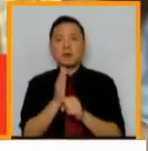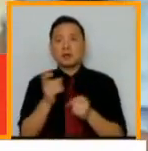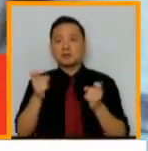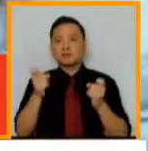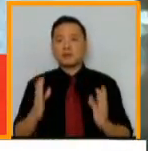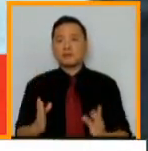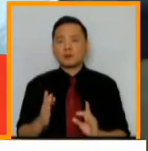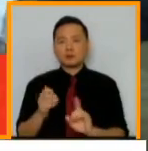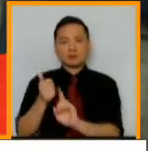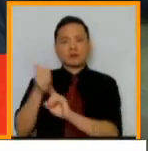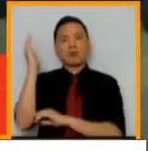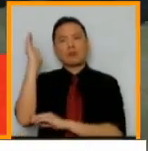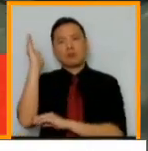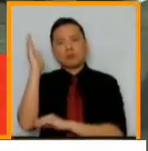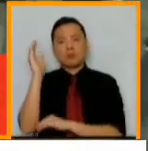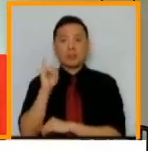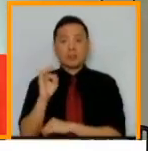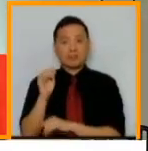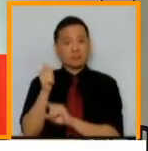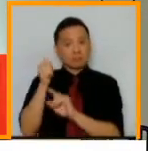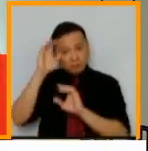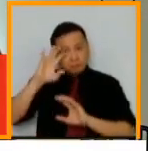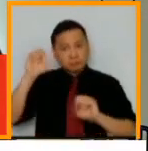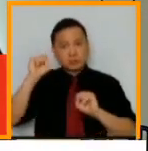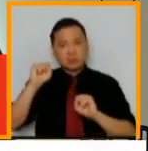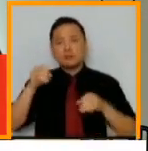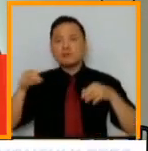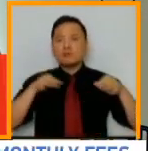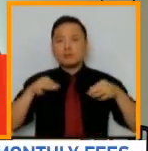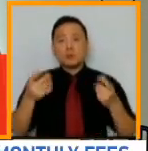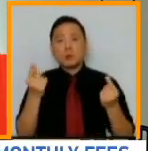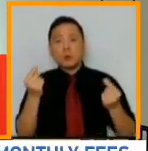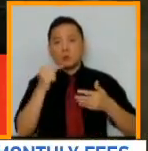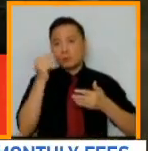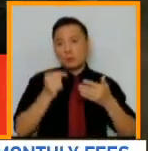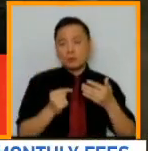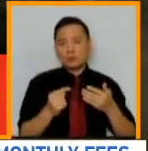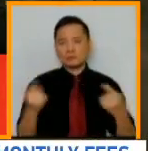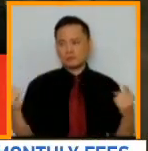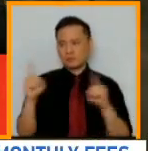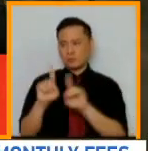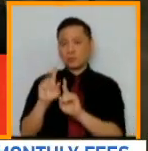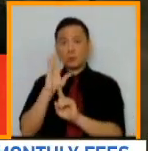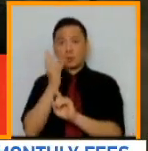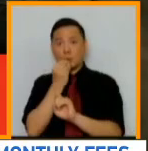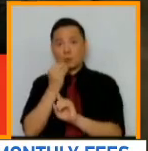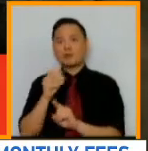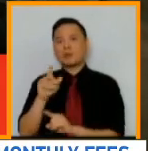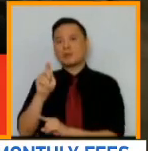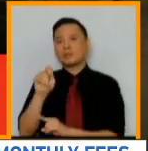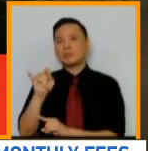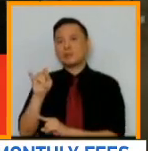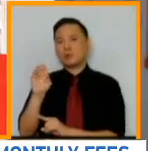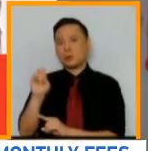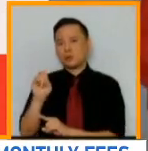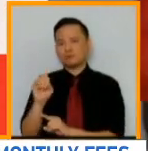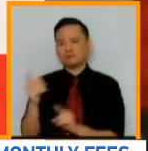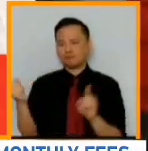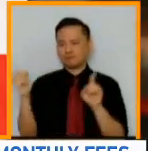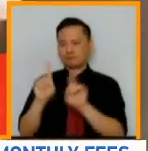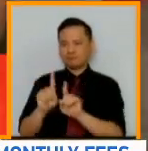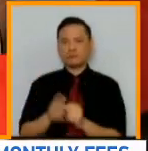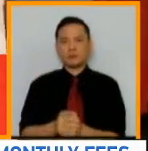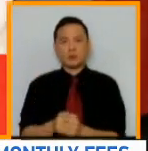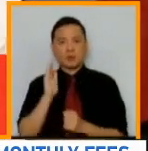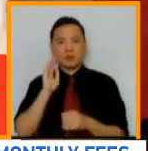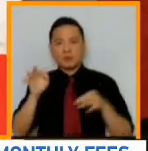siya. Nangako rin si Lacson at katandem na si Senate President Tito Sotto na titingnan ang iba pa nilang hinaing. Sa pag-atras